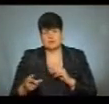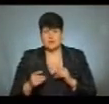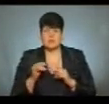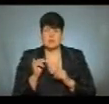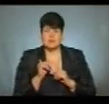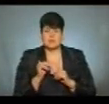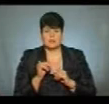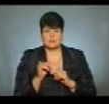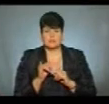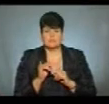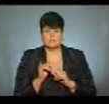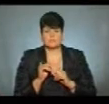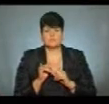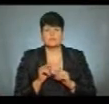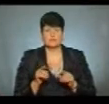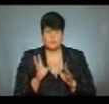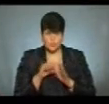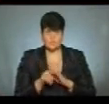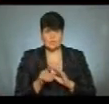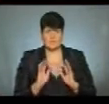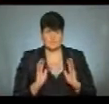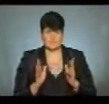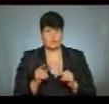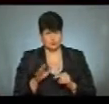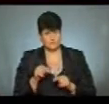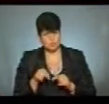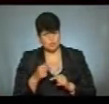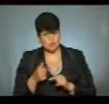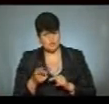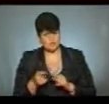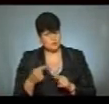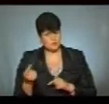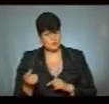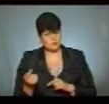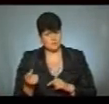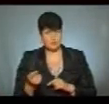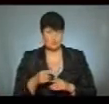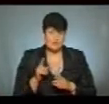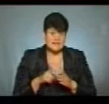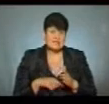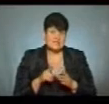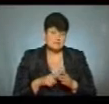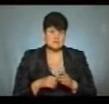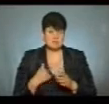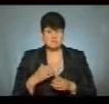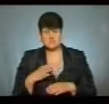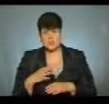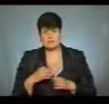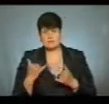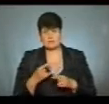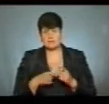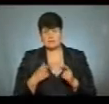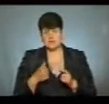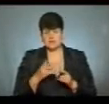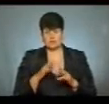і включаючи бар'єрне огородження. Це буде ще в цьому році, чи вже? Ми надіємося, що ми чекаємо зараз по півріччю